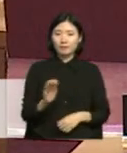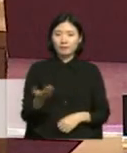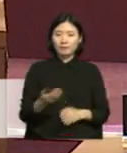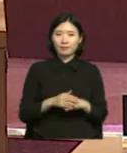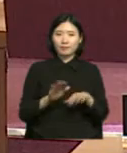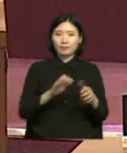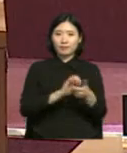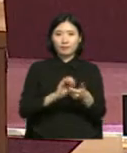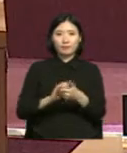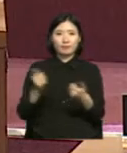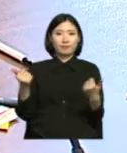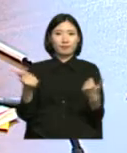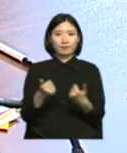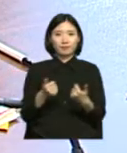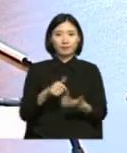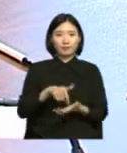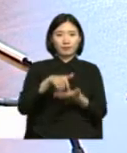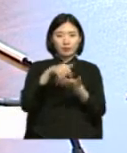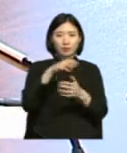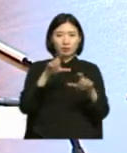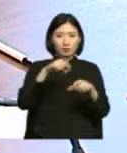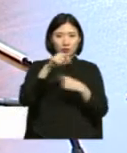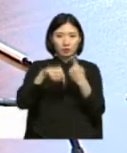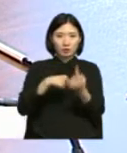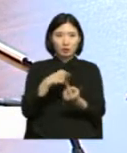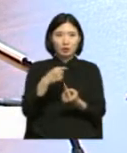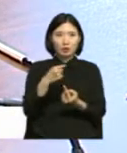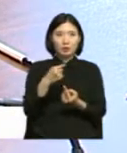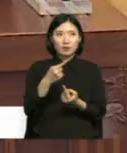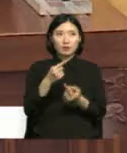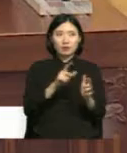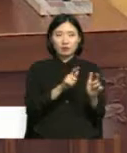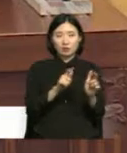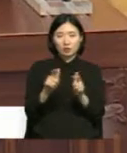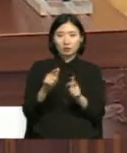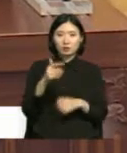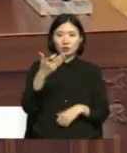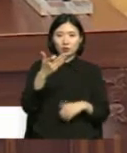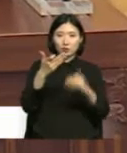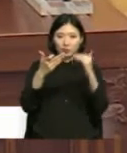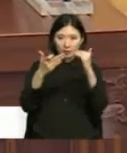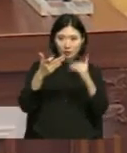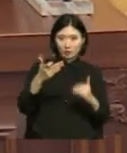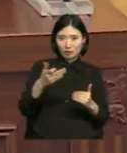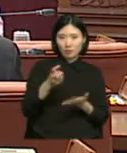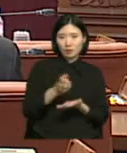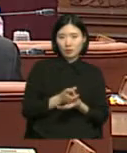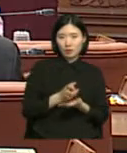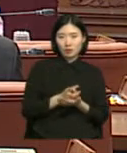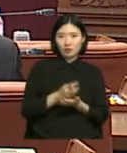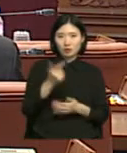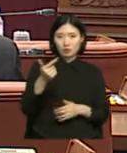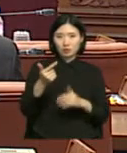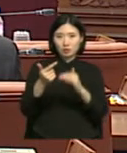한편 이번 정례회에선 광진구정신문 발행조례 개정안 등 19건의 조례안과